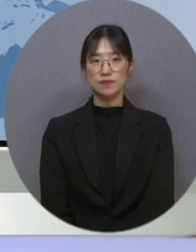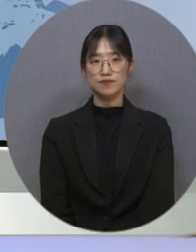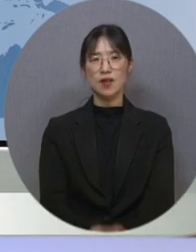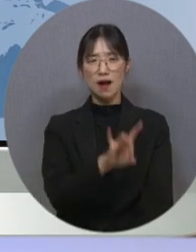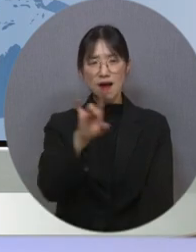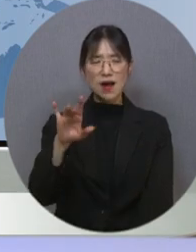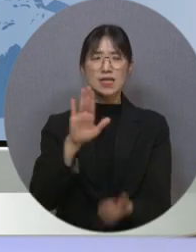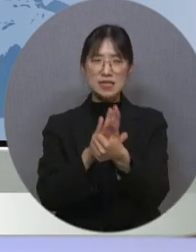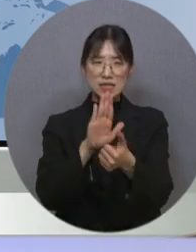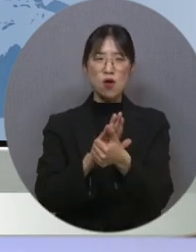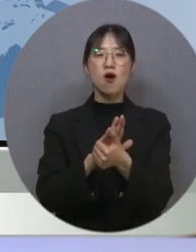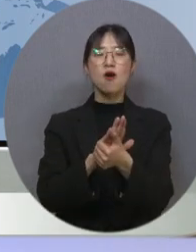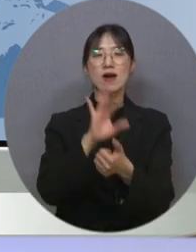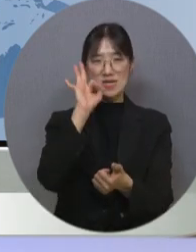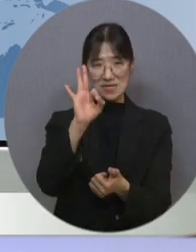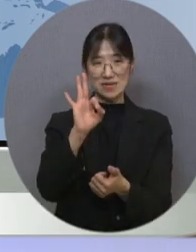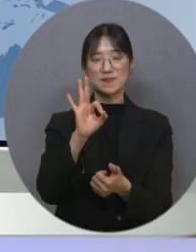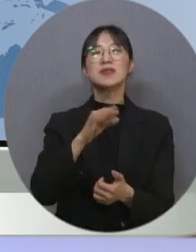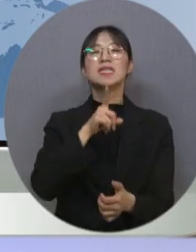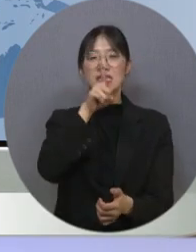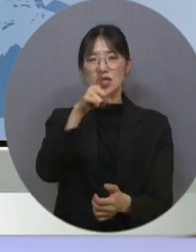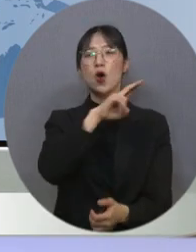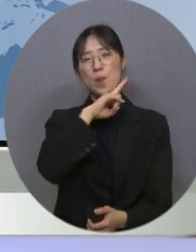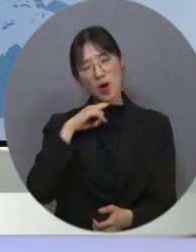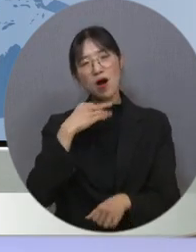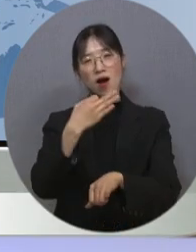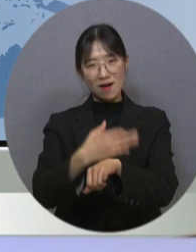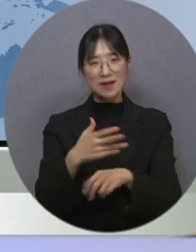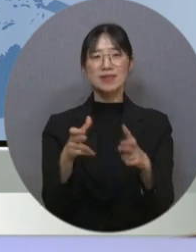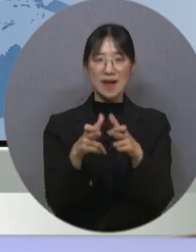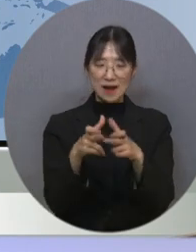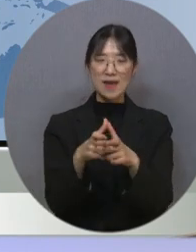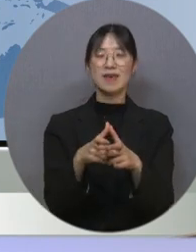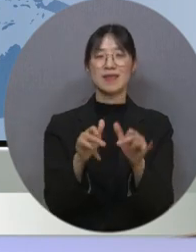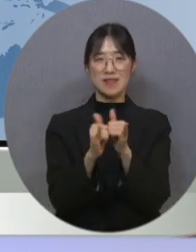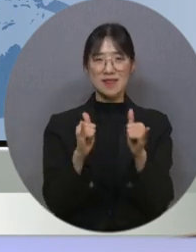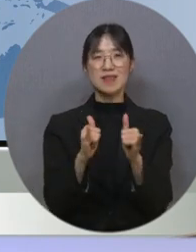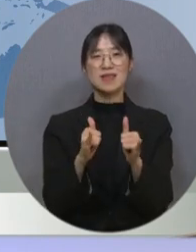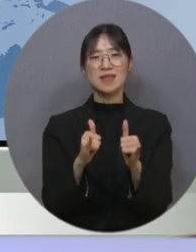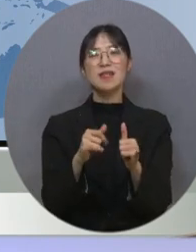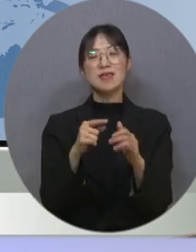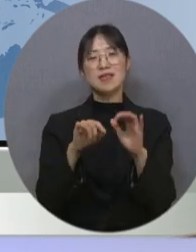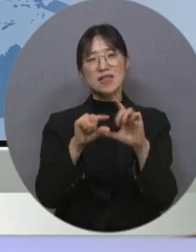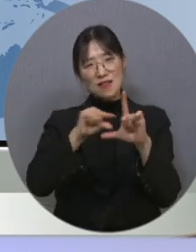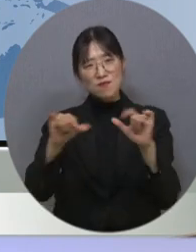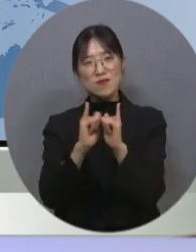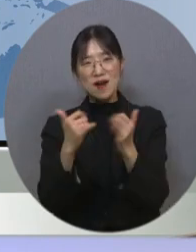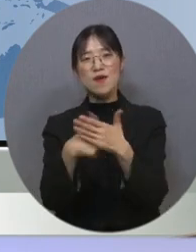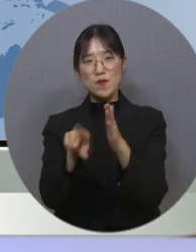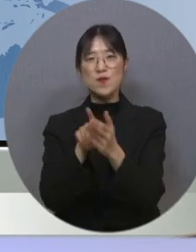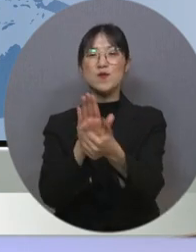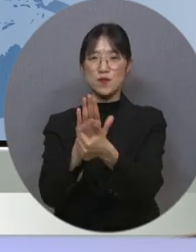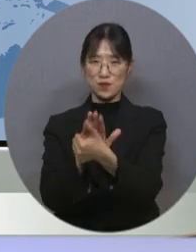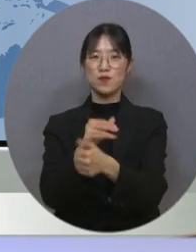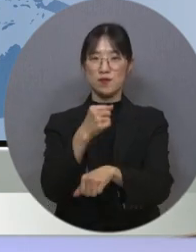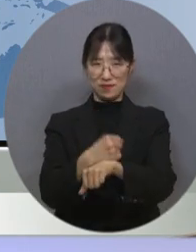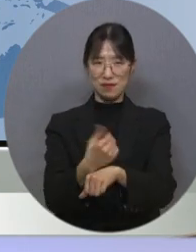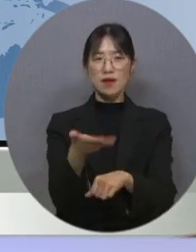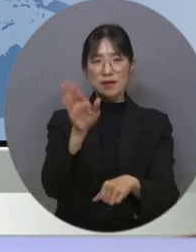각종 지원금 신청이 편리해지는 등 장애인과 소외계층을 위한 의미 있는 제도 개선이 이루어지고 있습니다 하지만